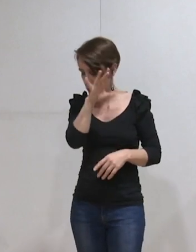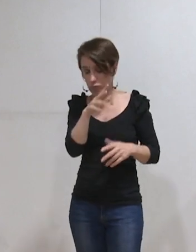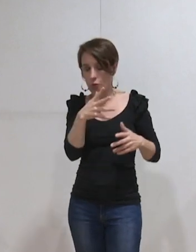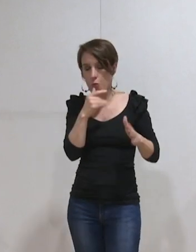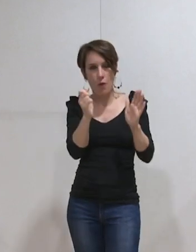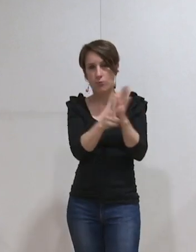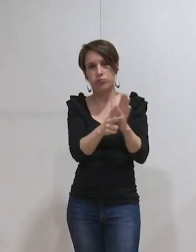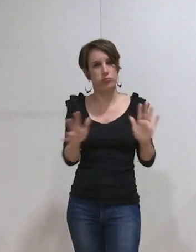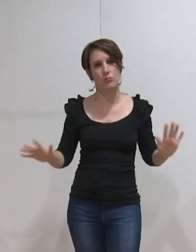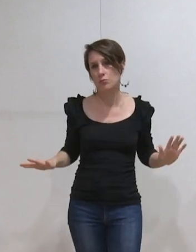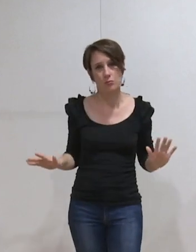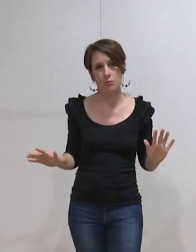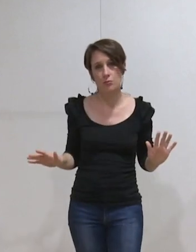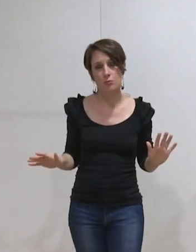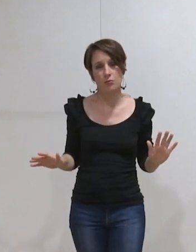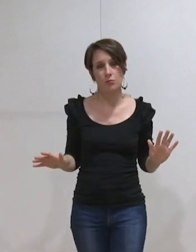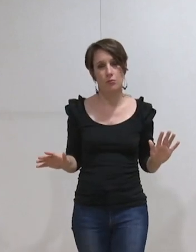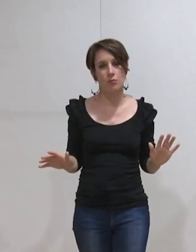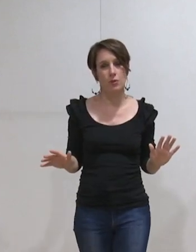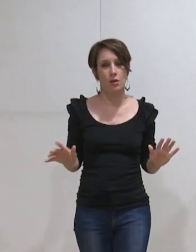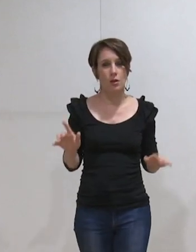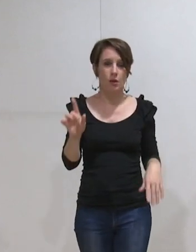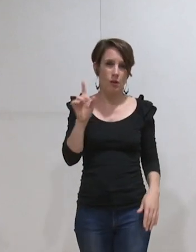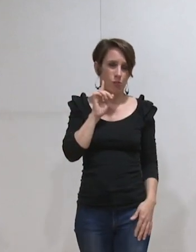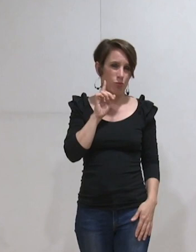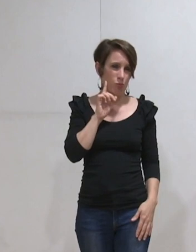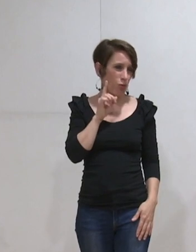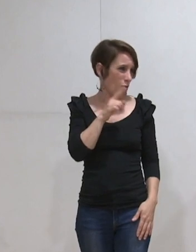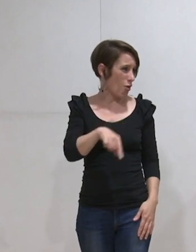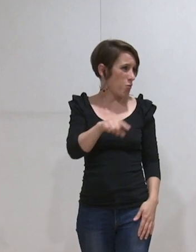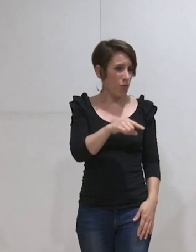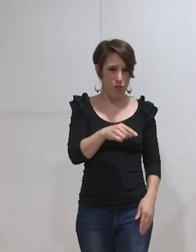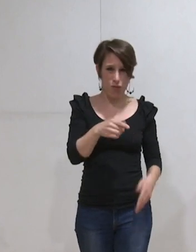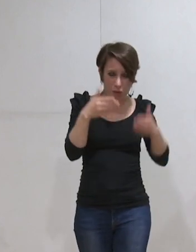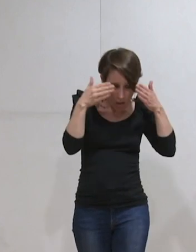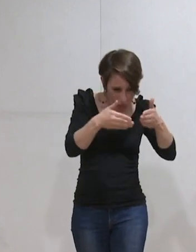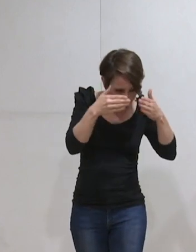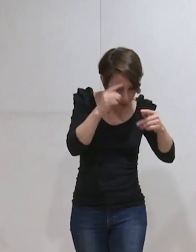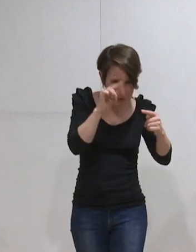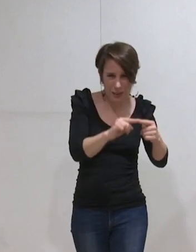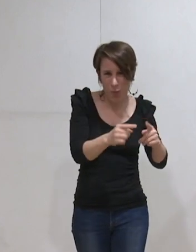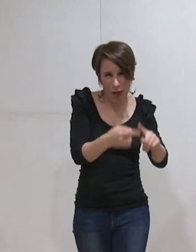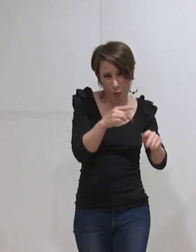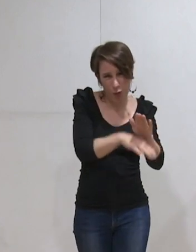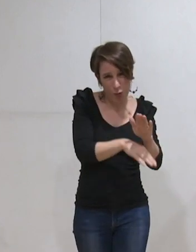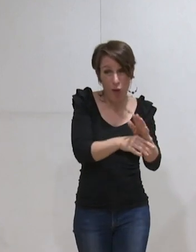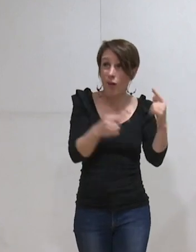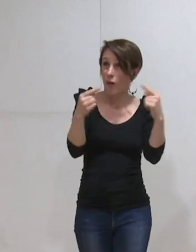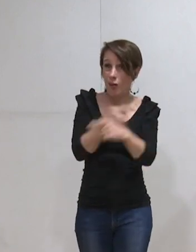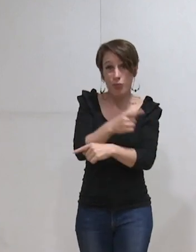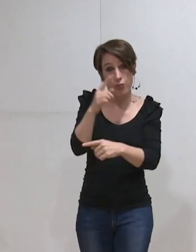limite à des sujets relativement secondaires par rapport aux décisions à